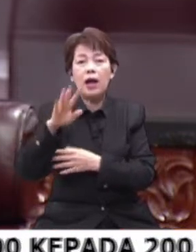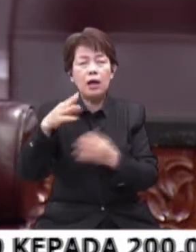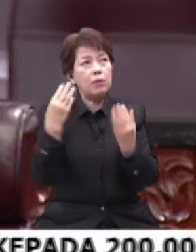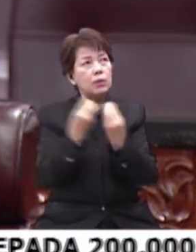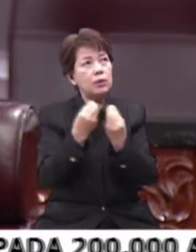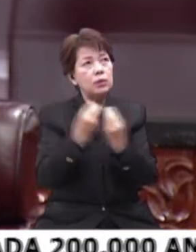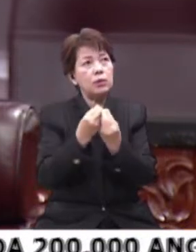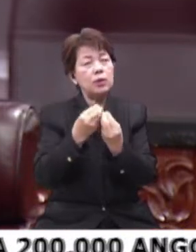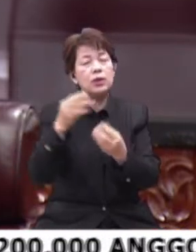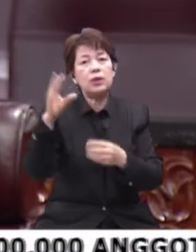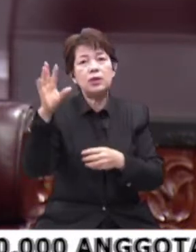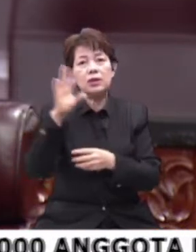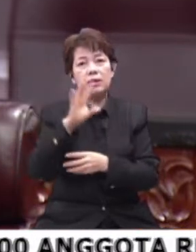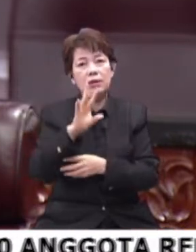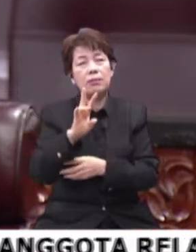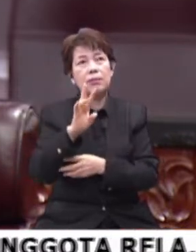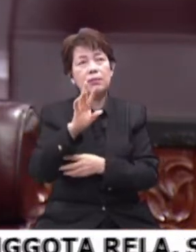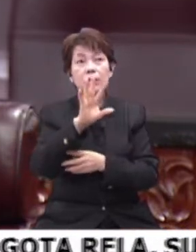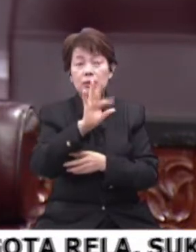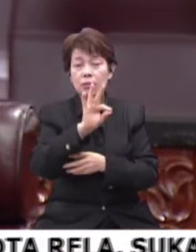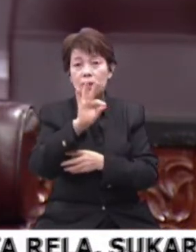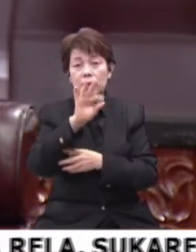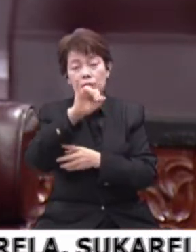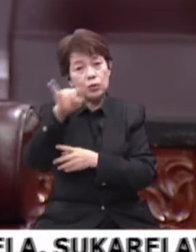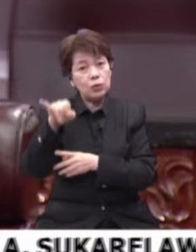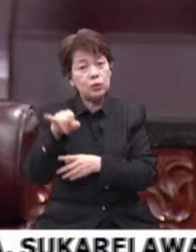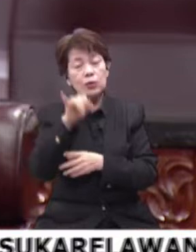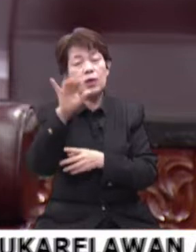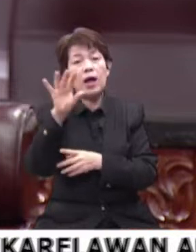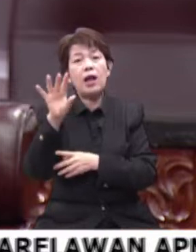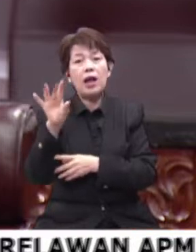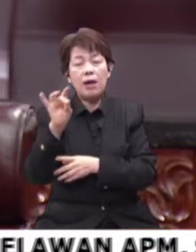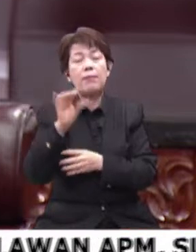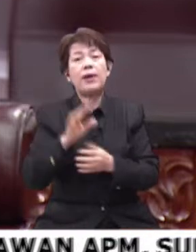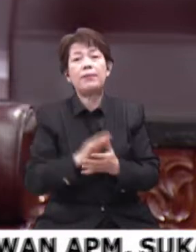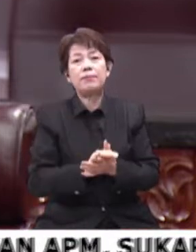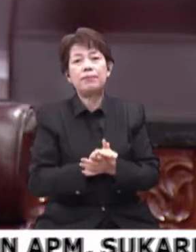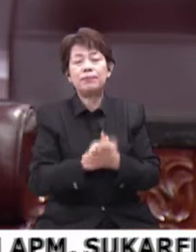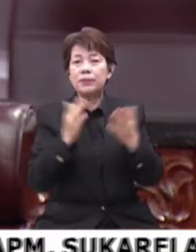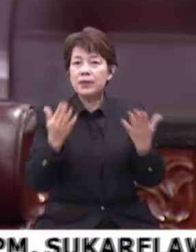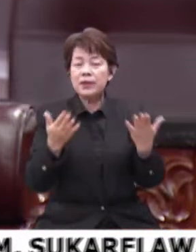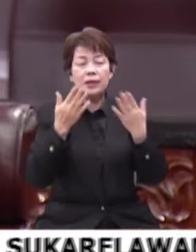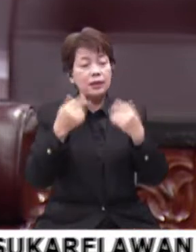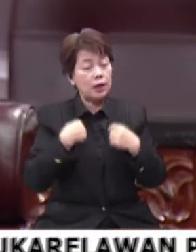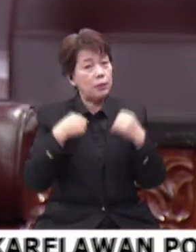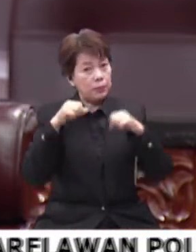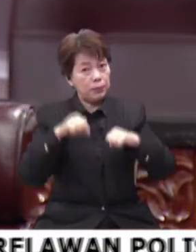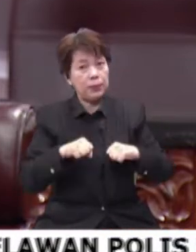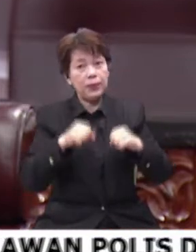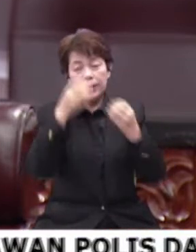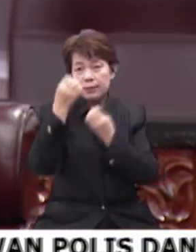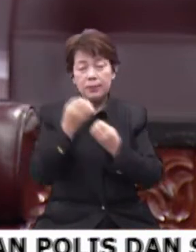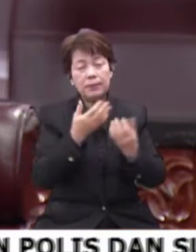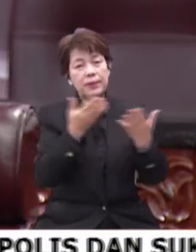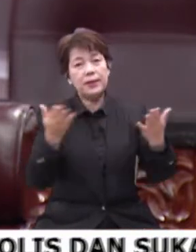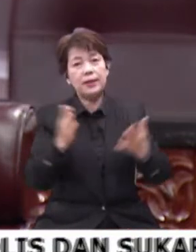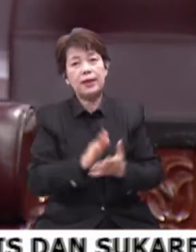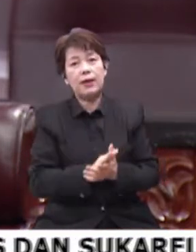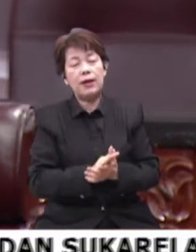9 8 juta masih masih ada mungkin saya boleh juga sebut antara